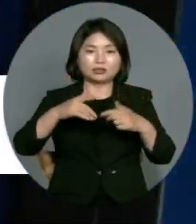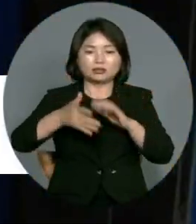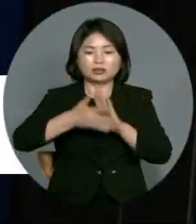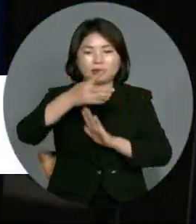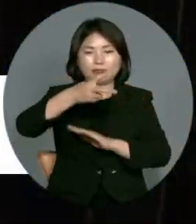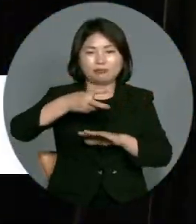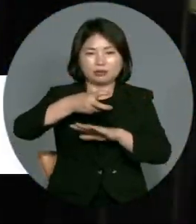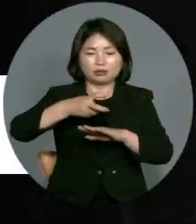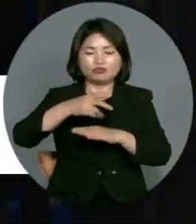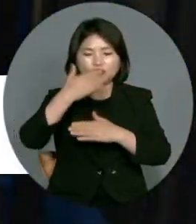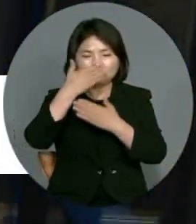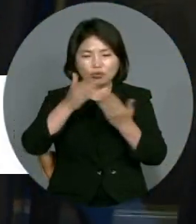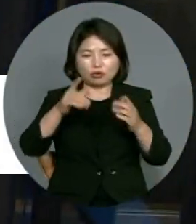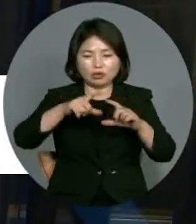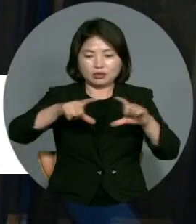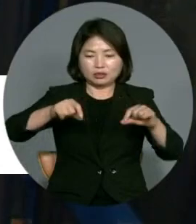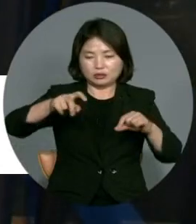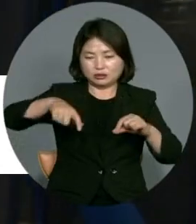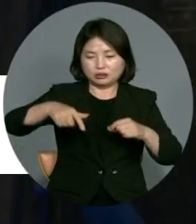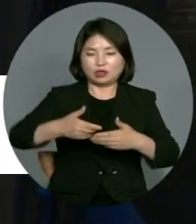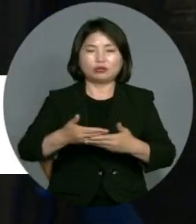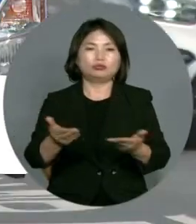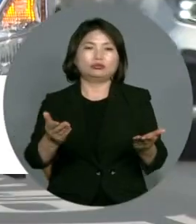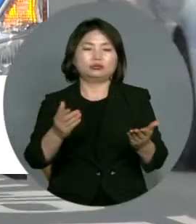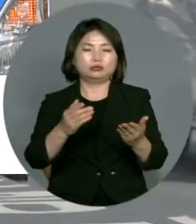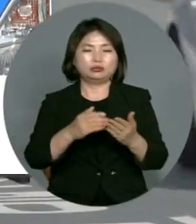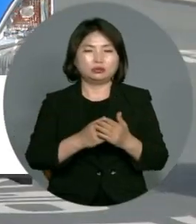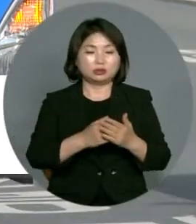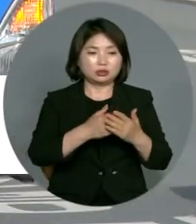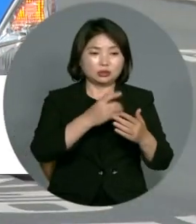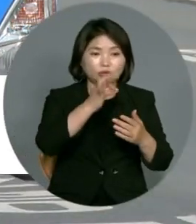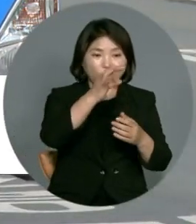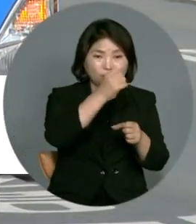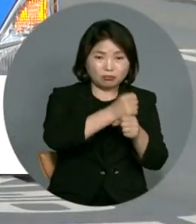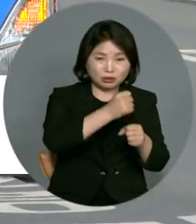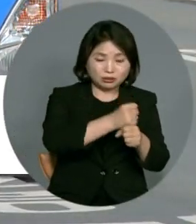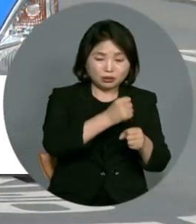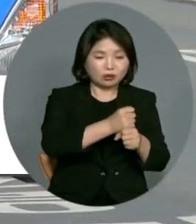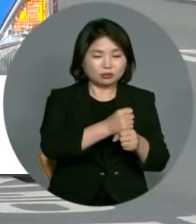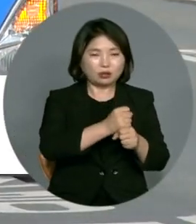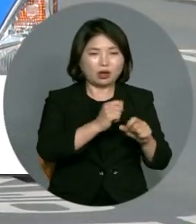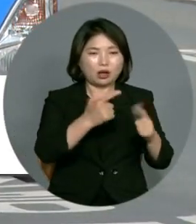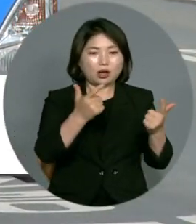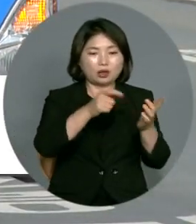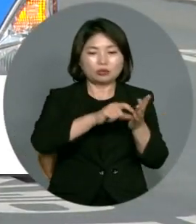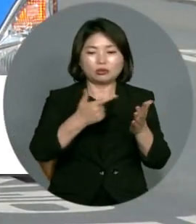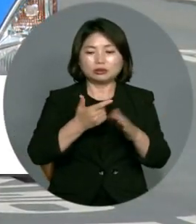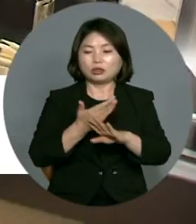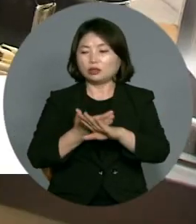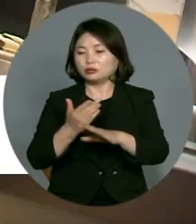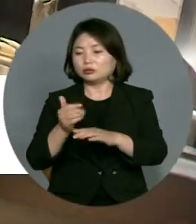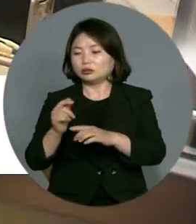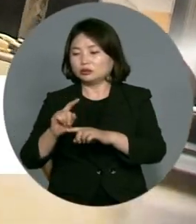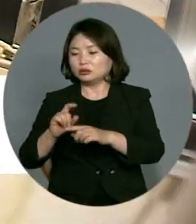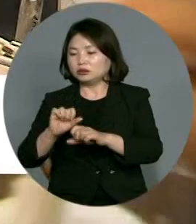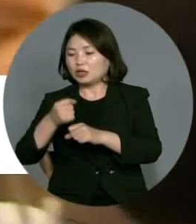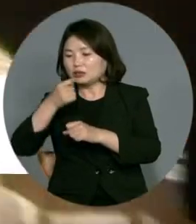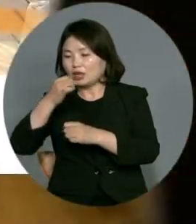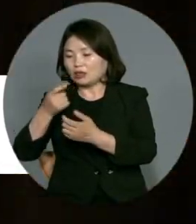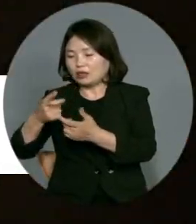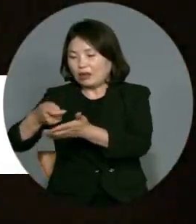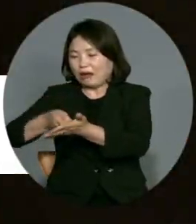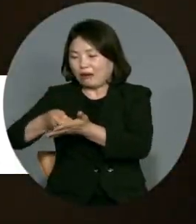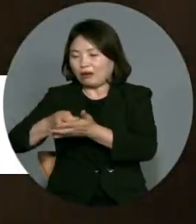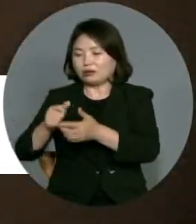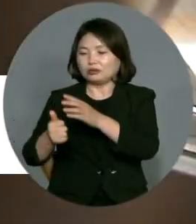시내버스를 무료로 타는 교통카드를 나눠주겠다는 건데 이마저도 예산을 새로 편성하는 게 아니라 다른 곳에서 아낀